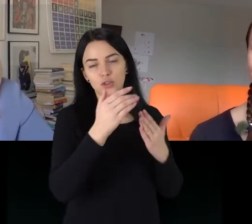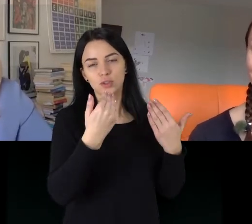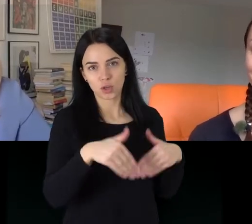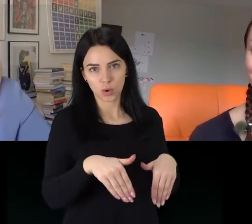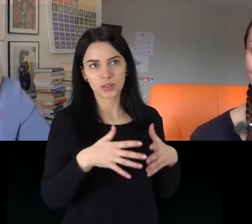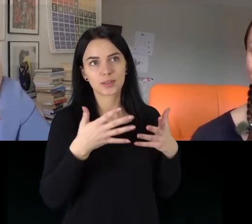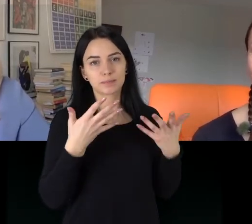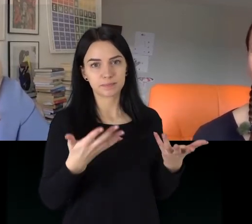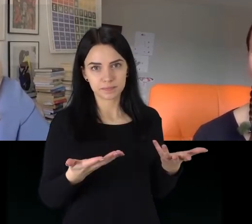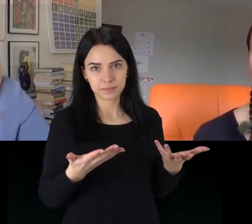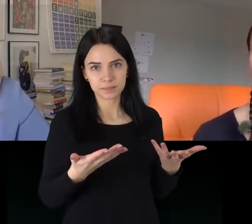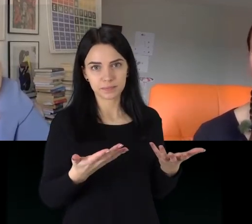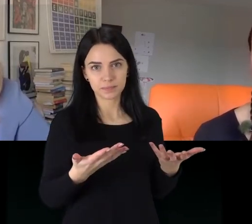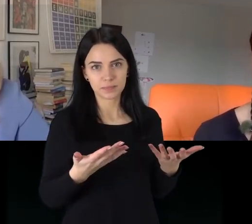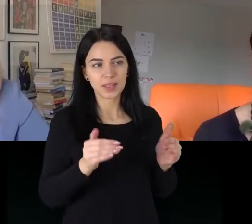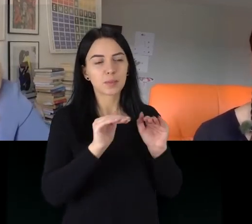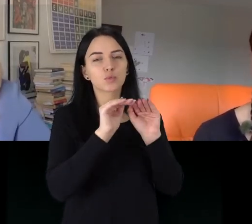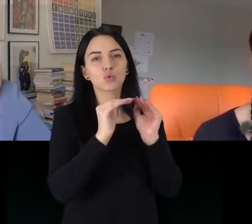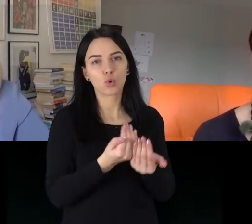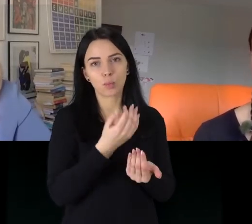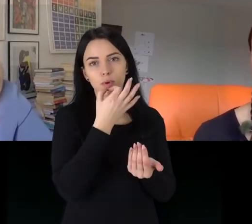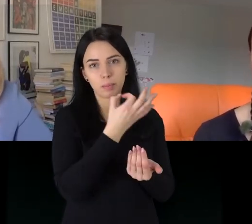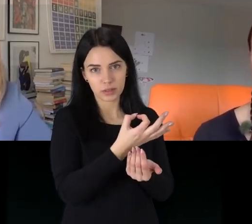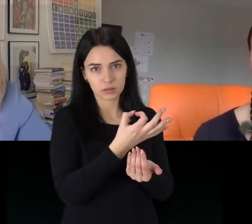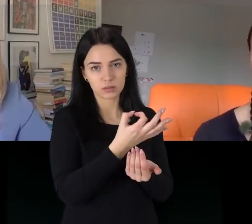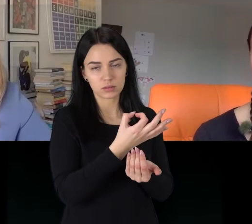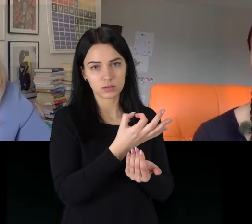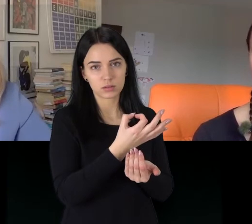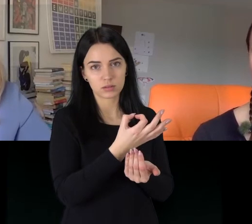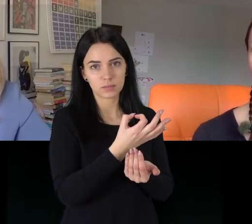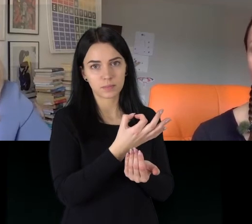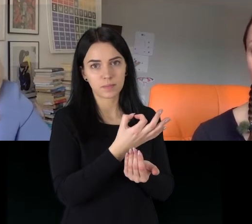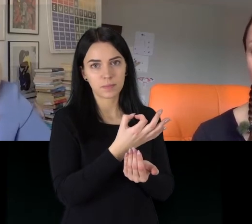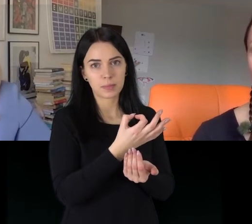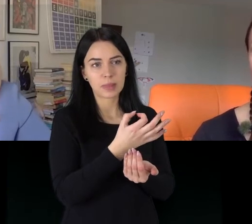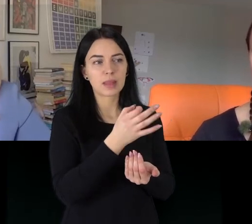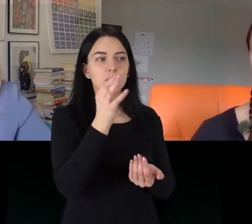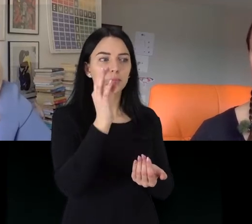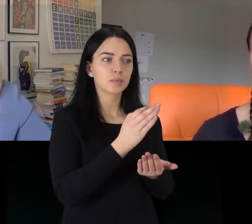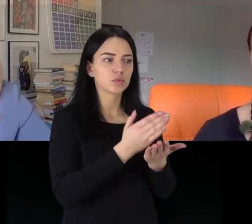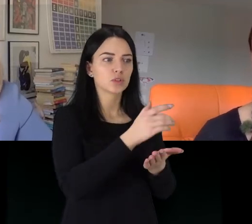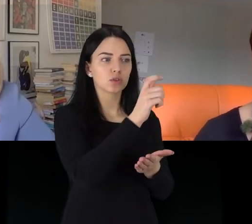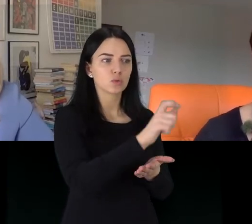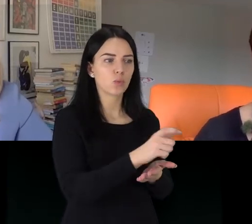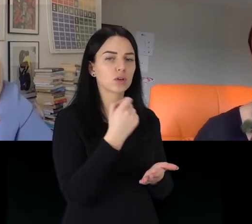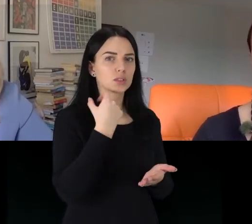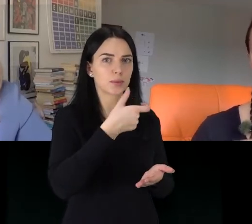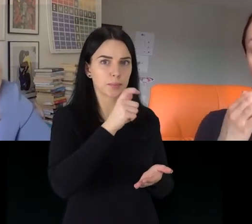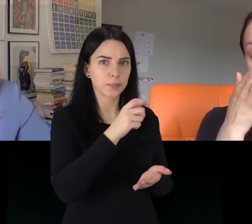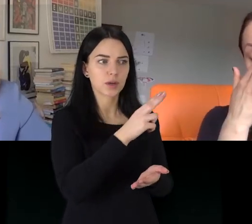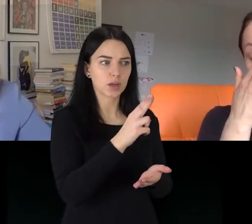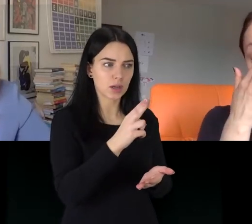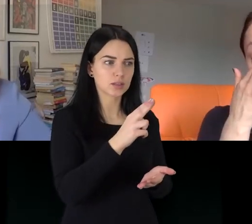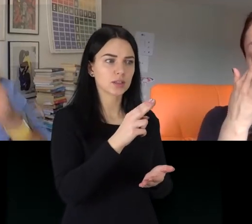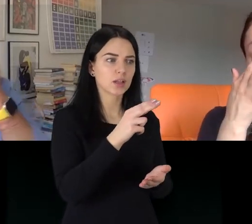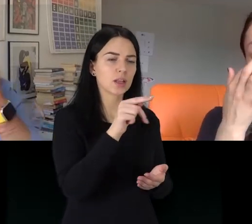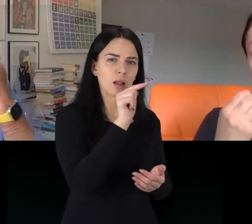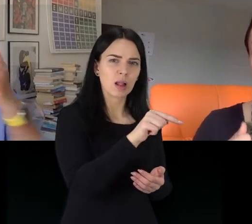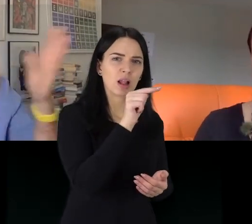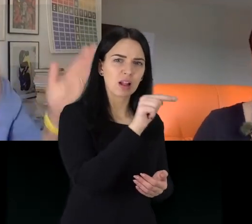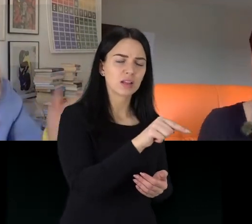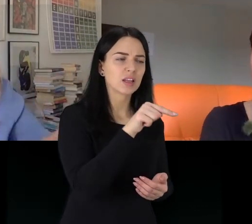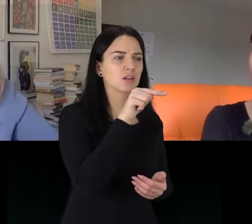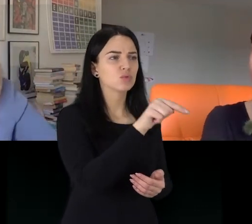irgi dabar taip labai striukai pasakysiu, ar ne, bet dažnu atveju mes labai juos kaltinam, tuos geriančius žmonės, ar ne, kad tu žiūrėk, tu